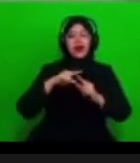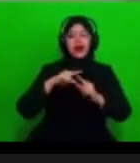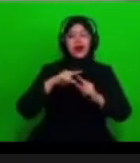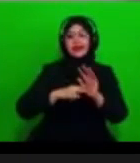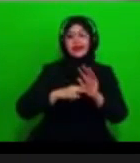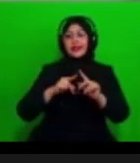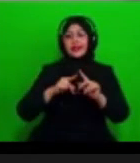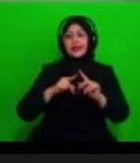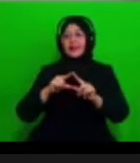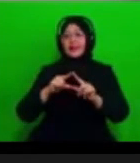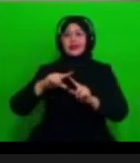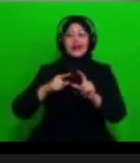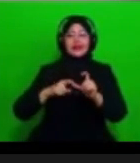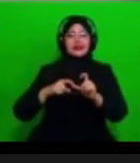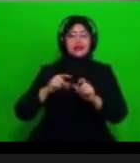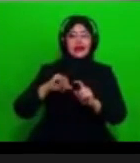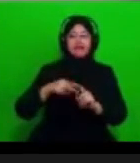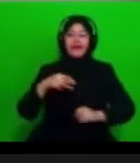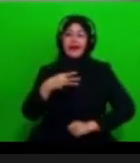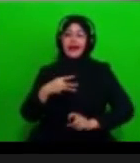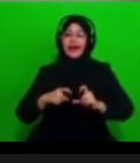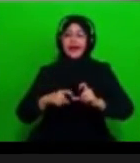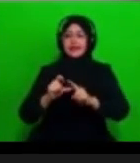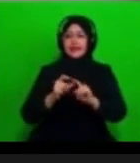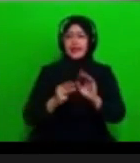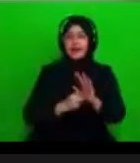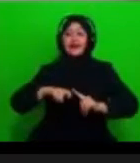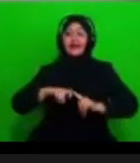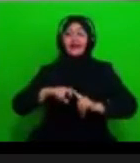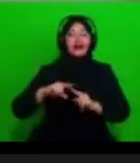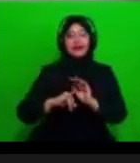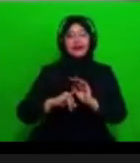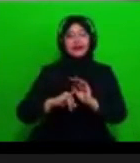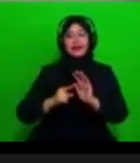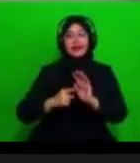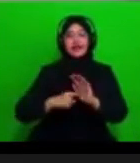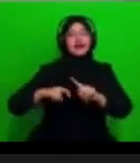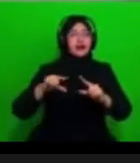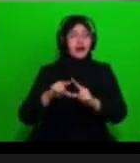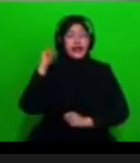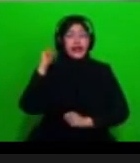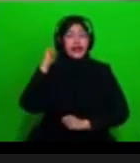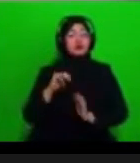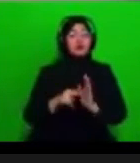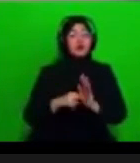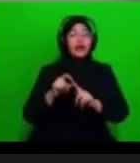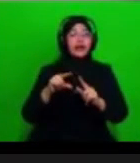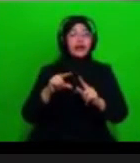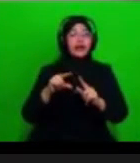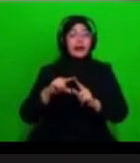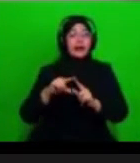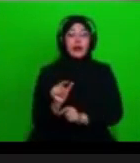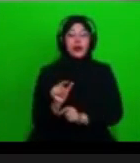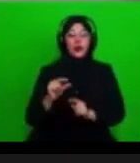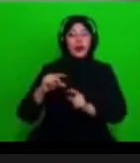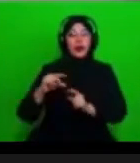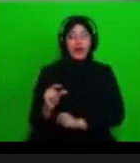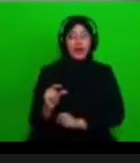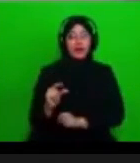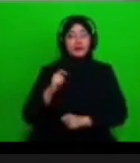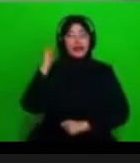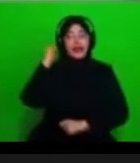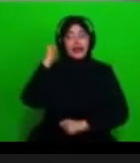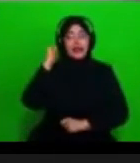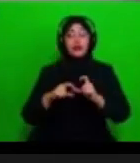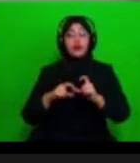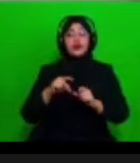Tasrif dari Kementerian ESDM, Ibu Kartika Basuki Hati Mulyono dan Ibu Indra Lestari dari PUPR,